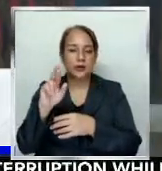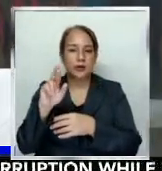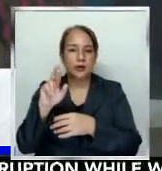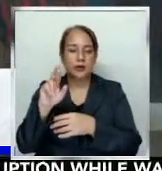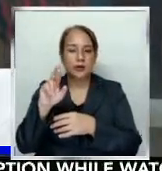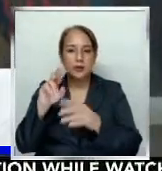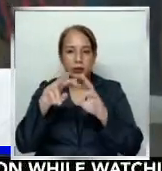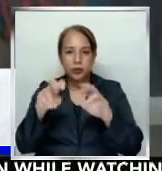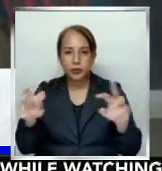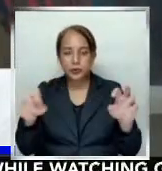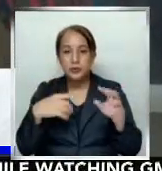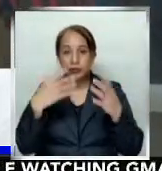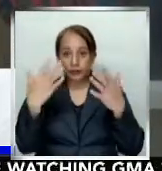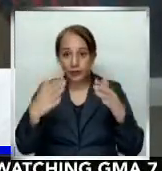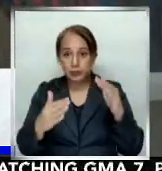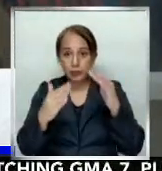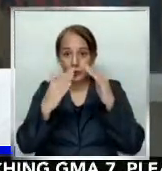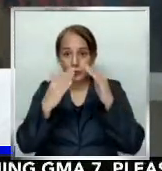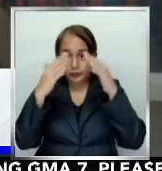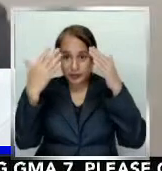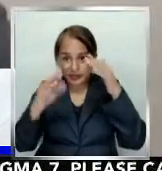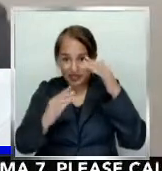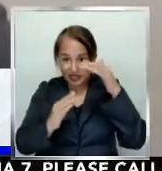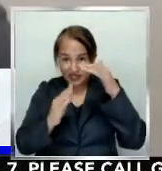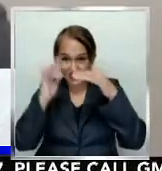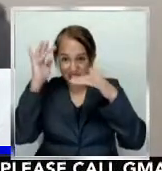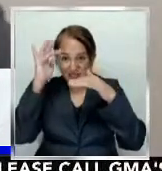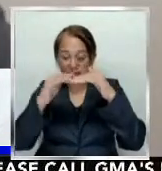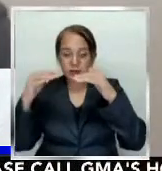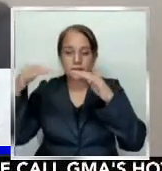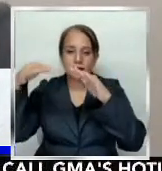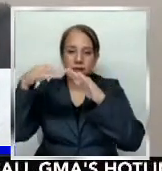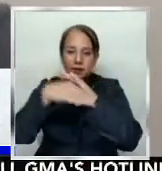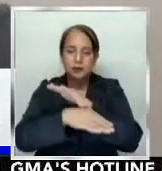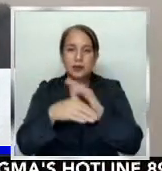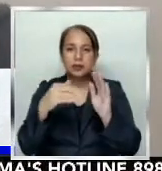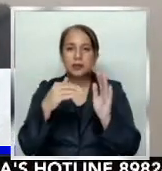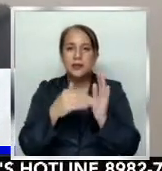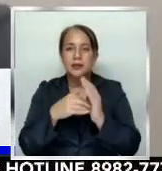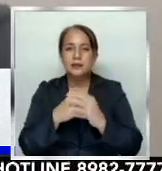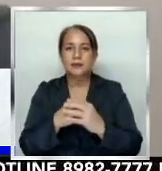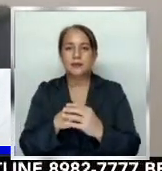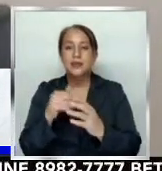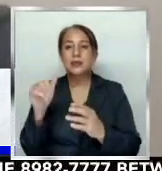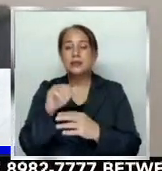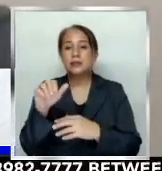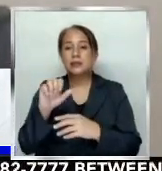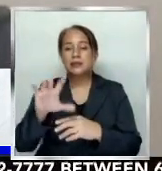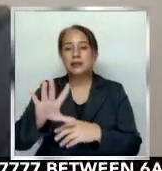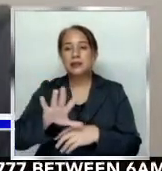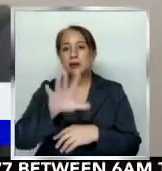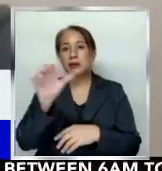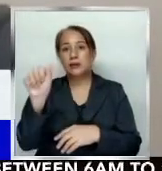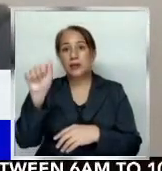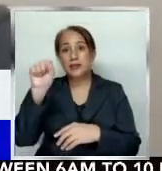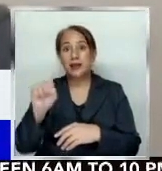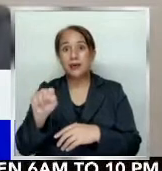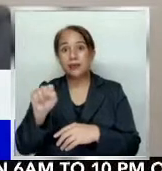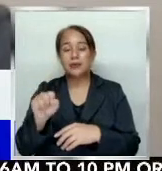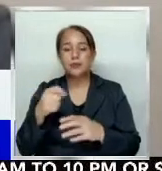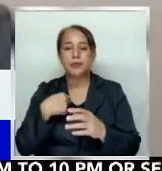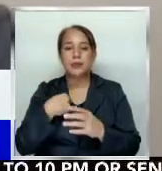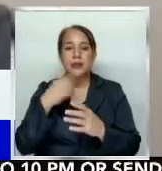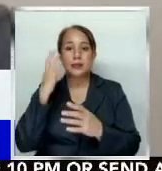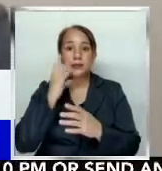peak, bababa na uli ang mga kaso. It follows the South Africa experience, mabilis din yung